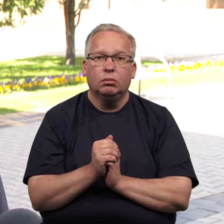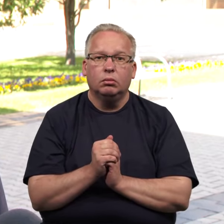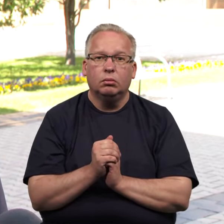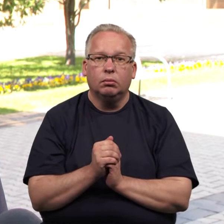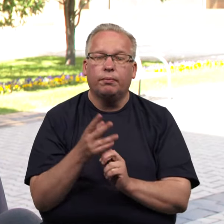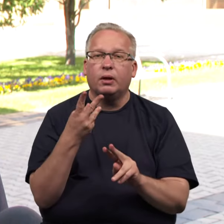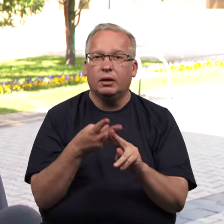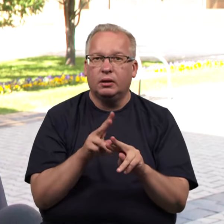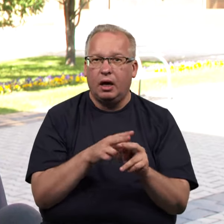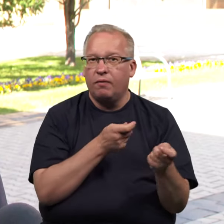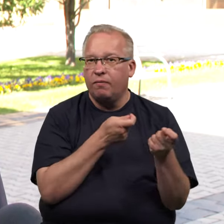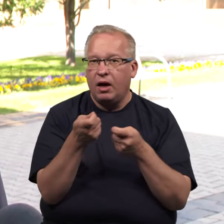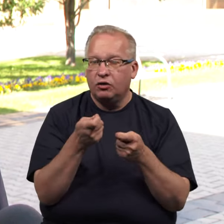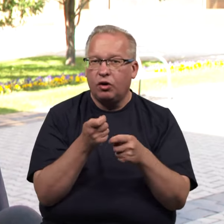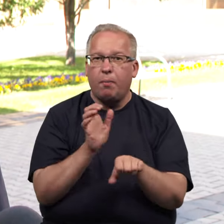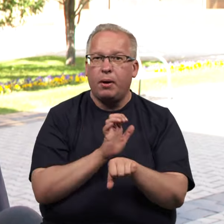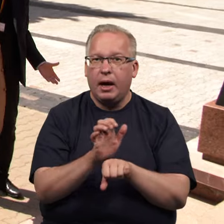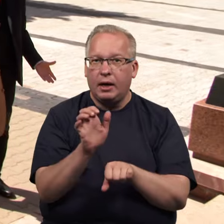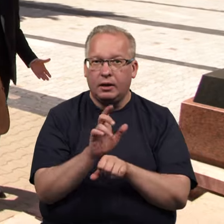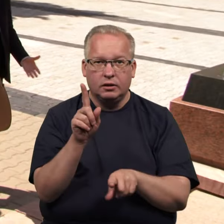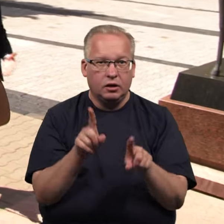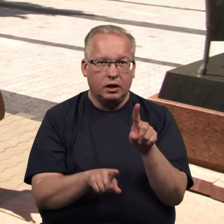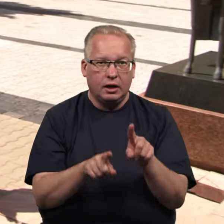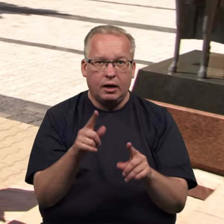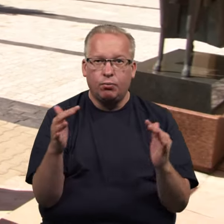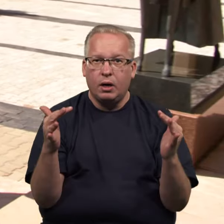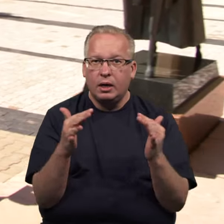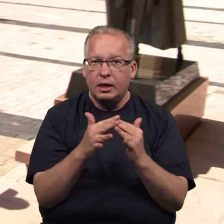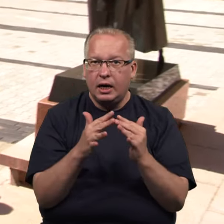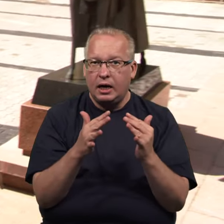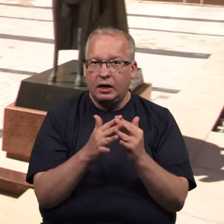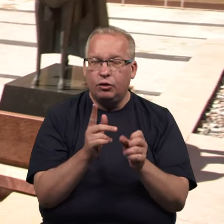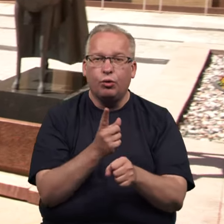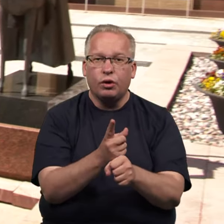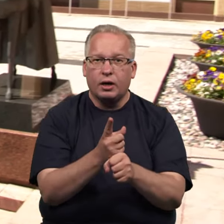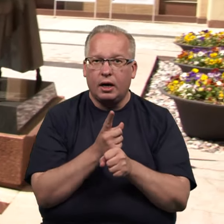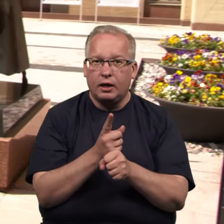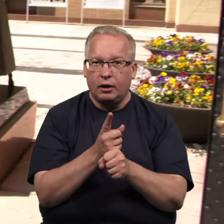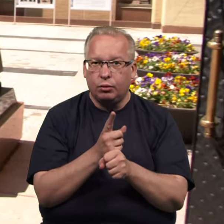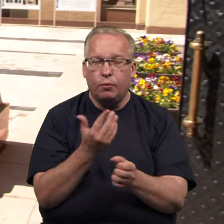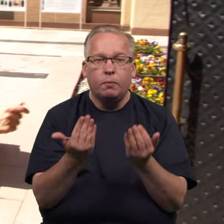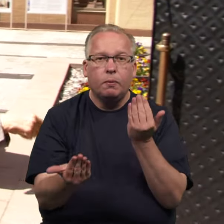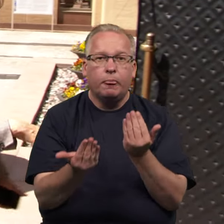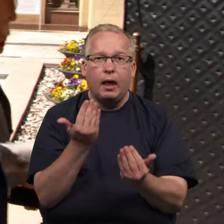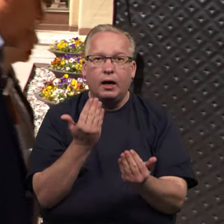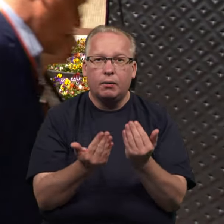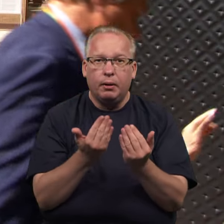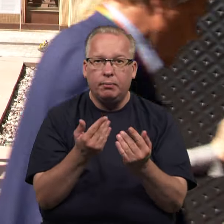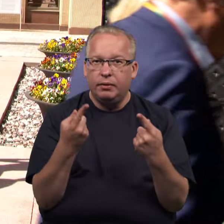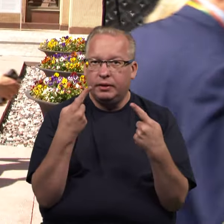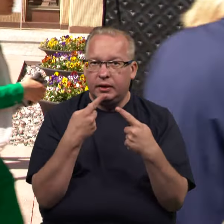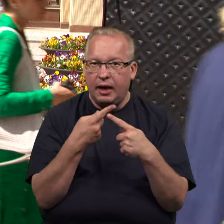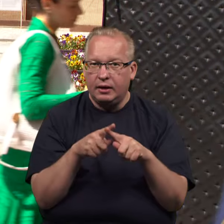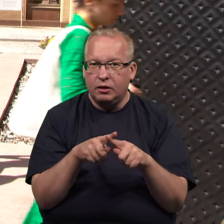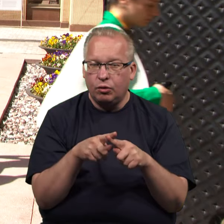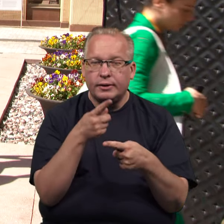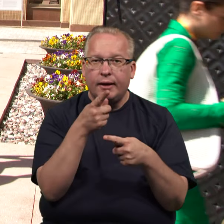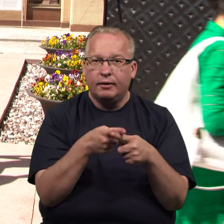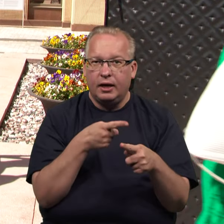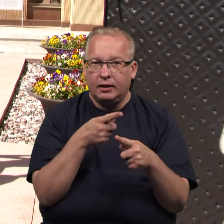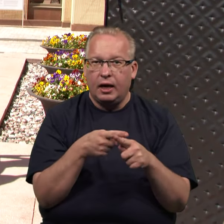varinėja prekes, o kartais ir karo, karinių raketų arba karinės technikos elementus